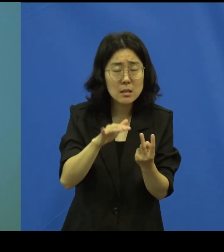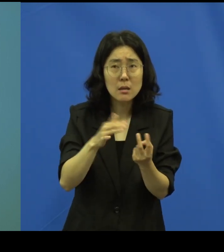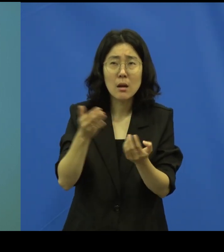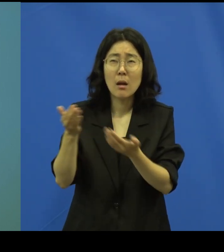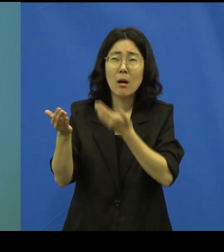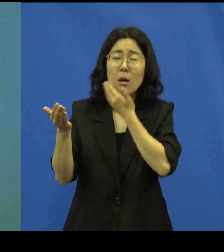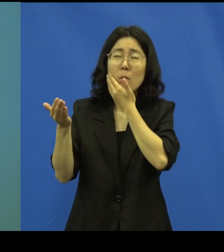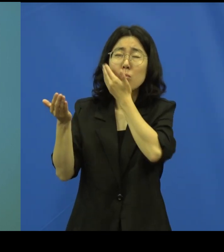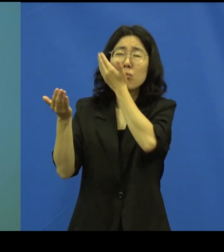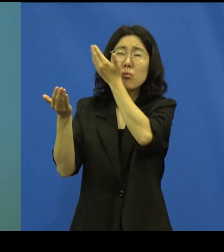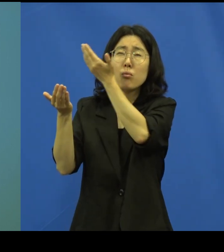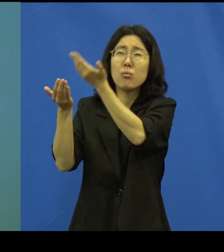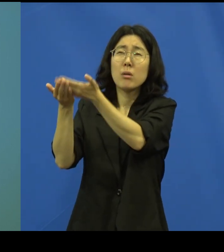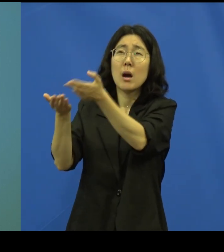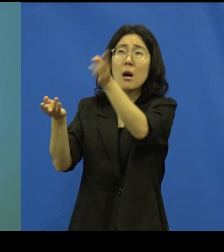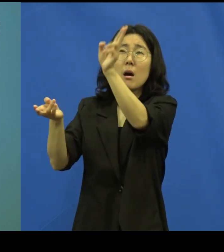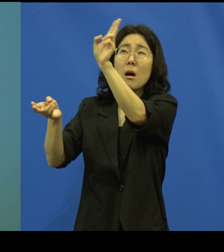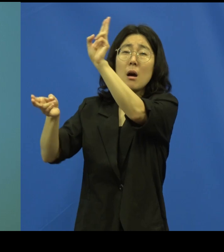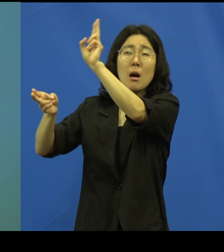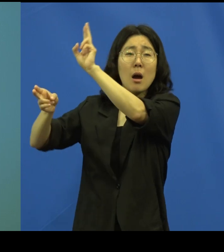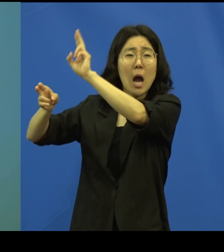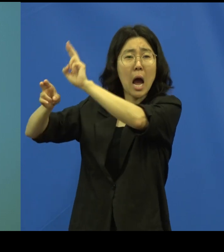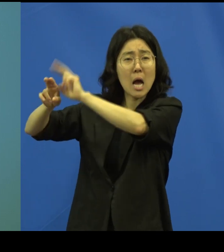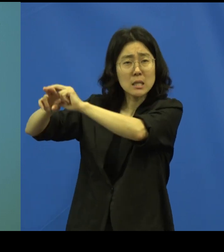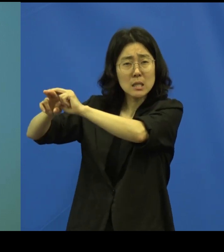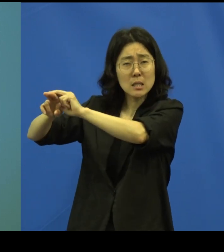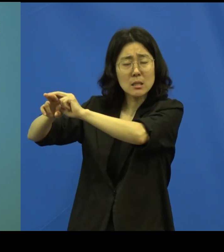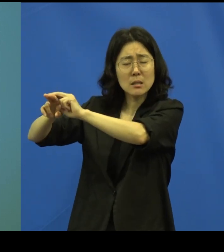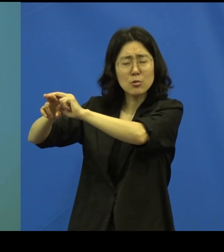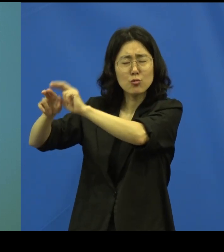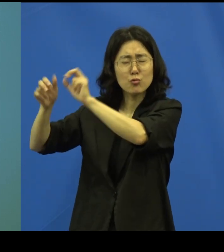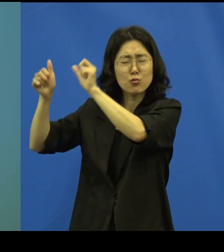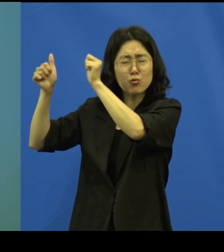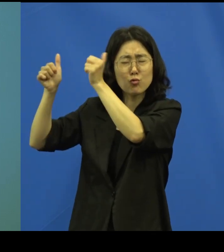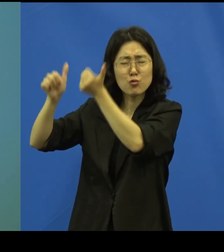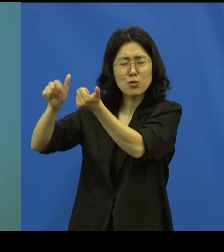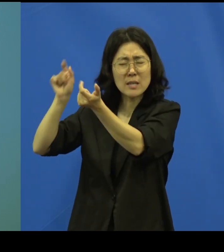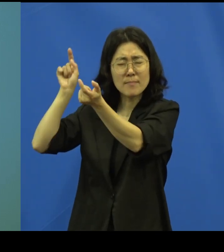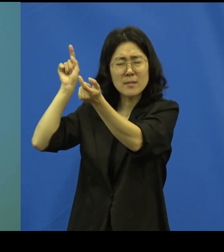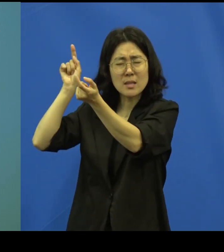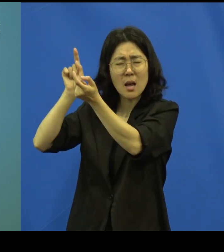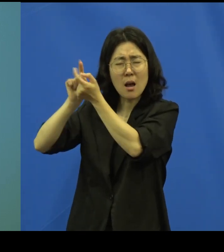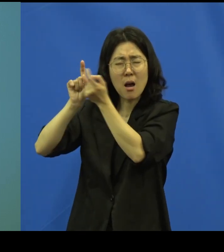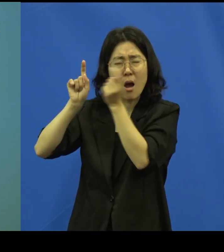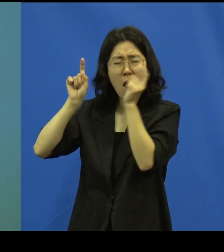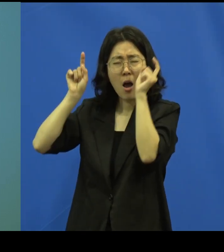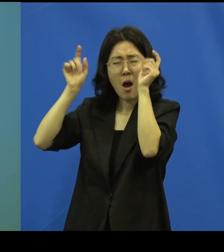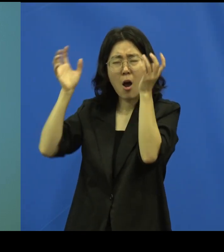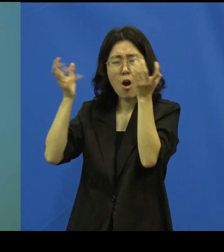있는 일찍 죽임을 당한 어린 양. 이 어린 양의 개념은